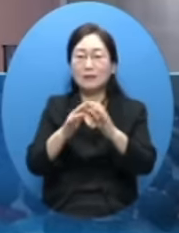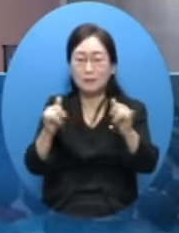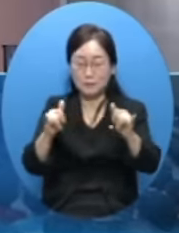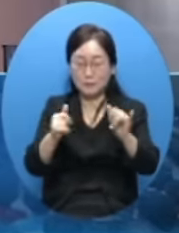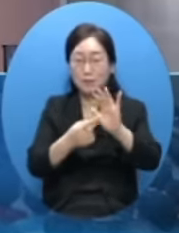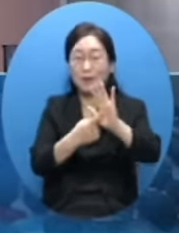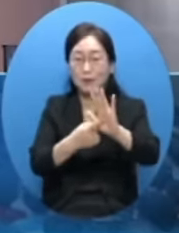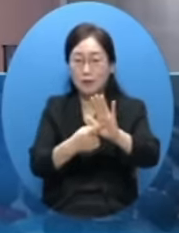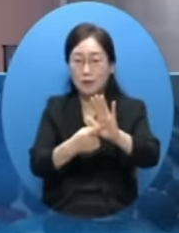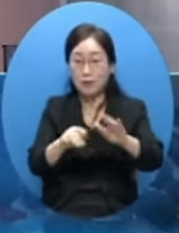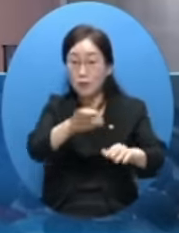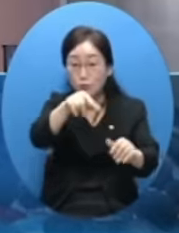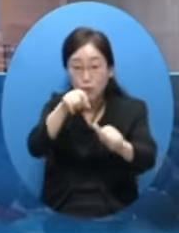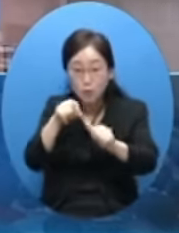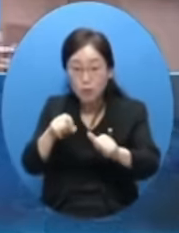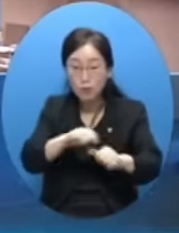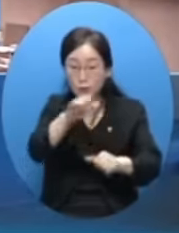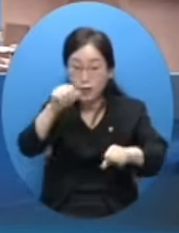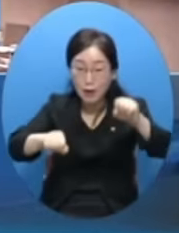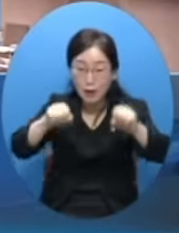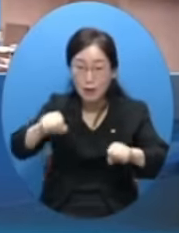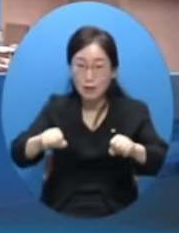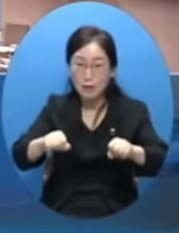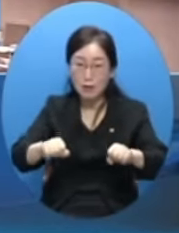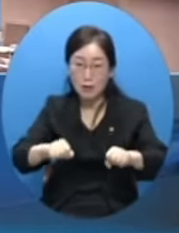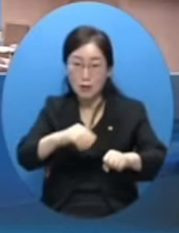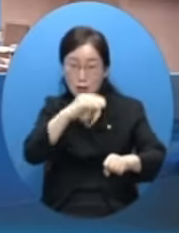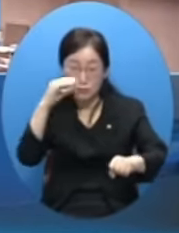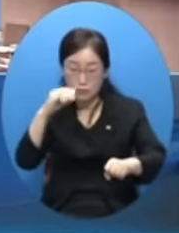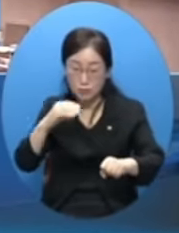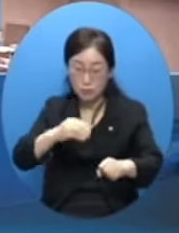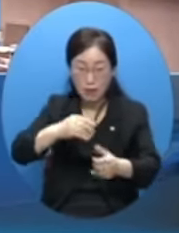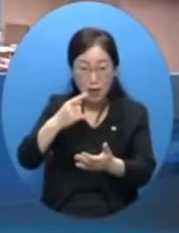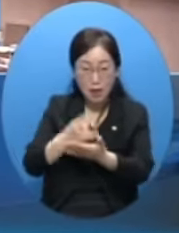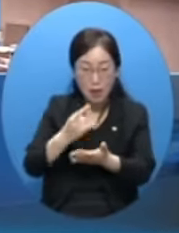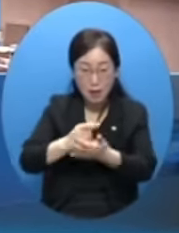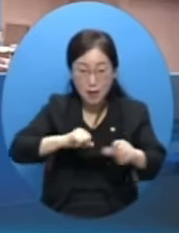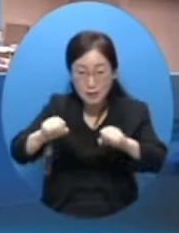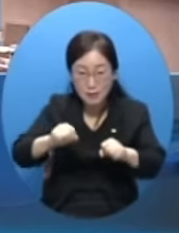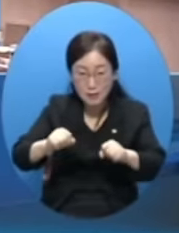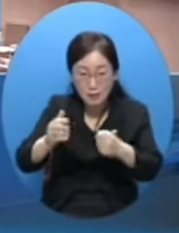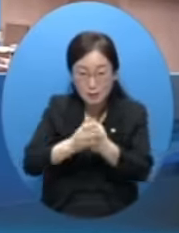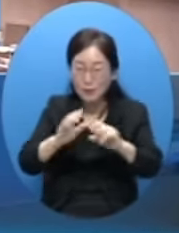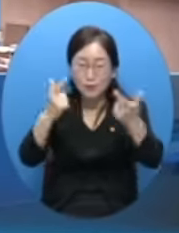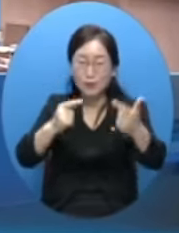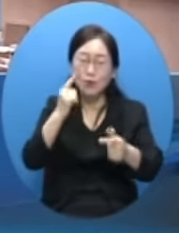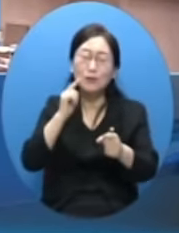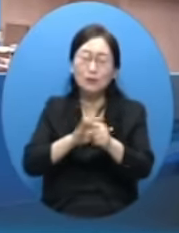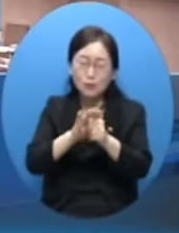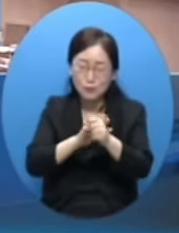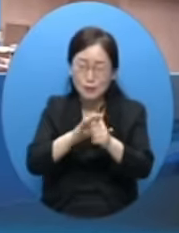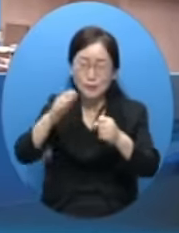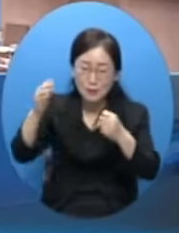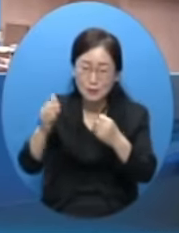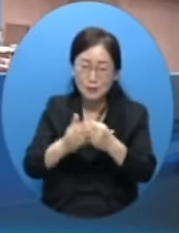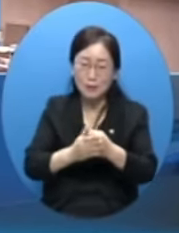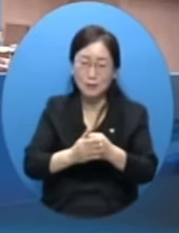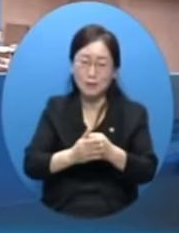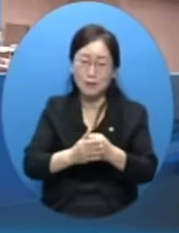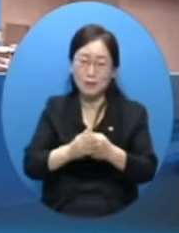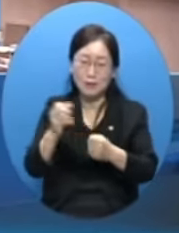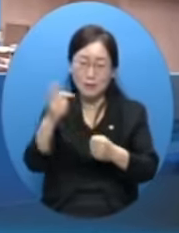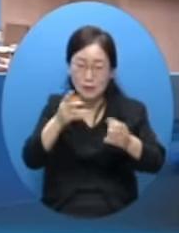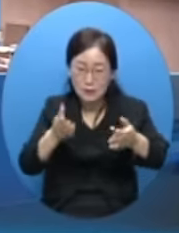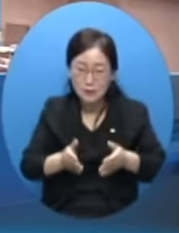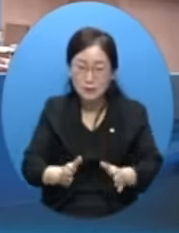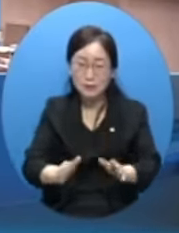우리를 구원하시되 우리가 행한 바 의로운 행위로 말미암지 않고 오직 그의 긍휼하심을 따라 중생의 시샘과